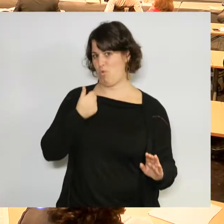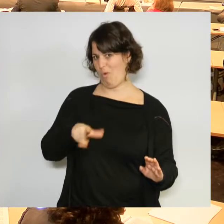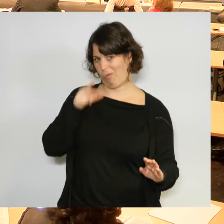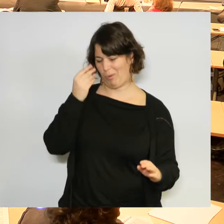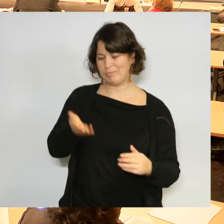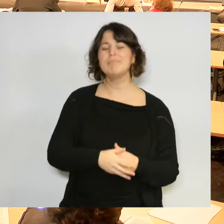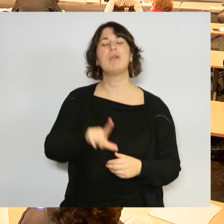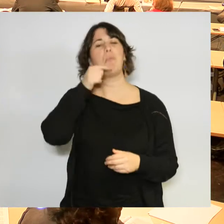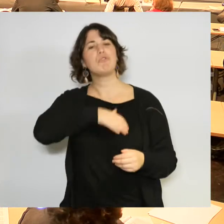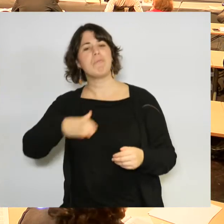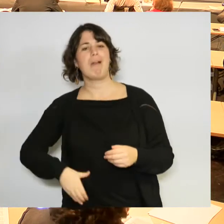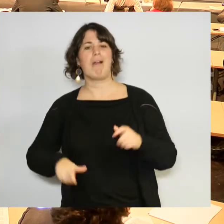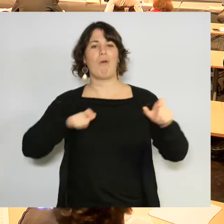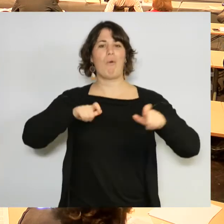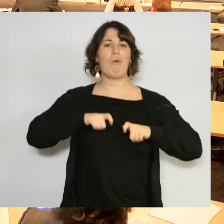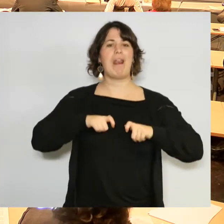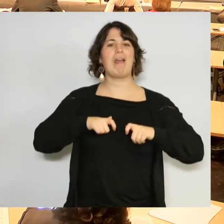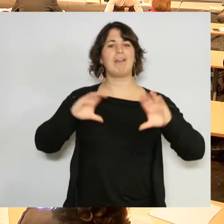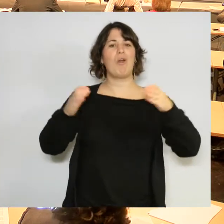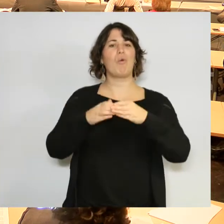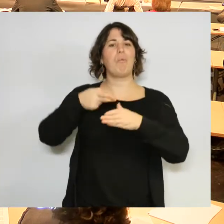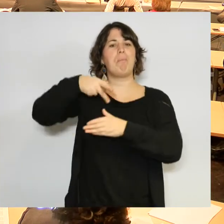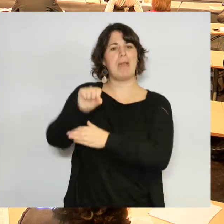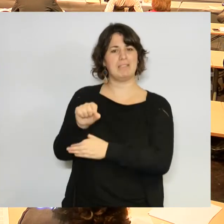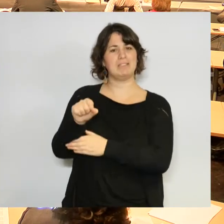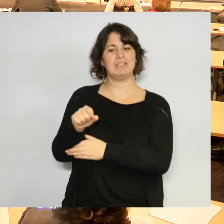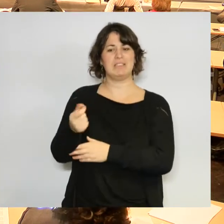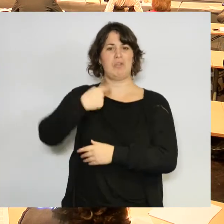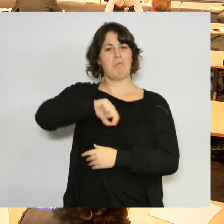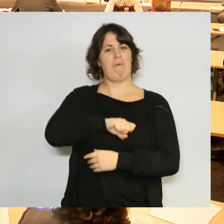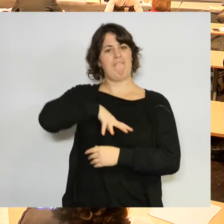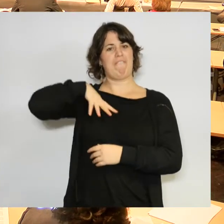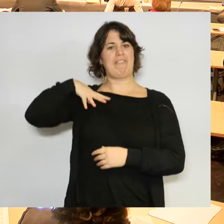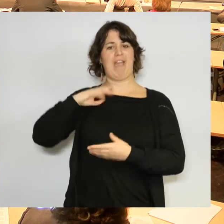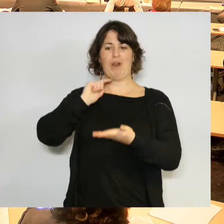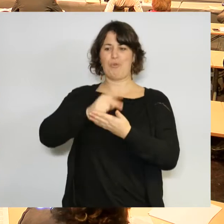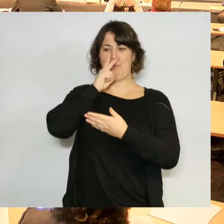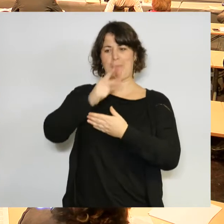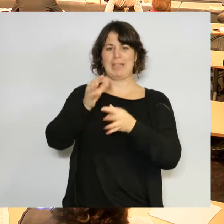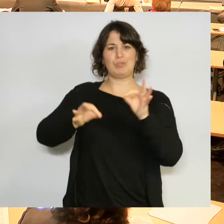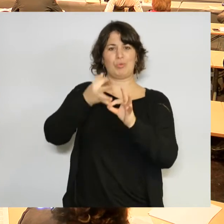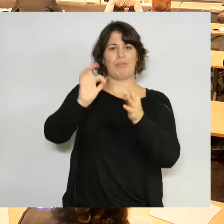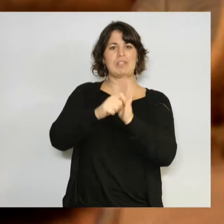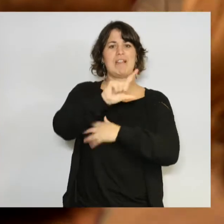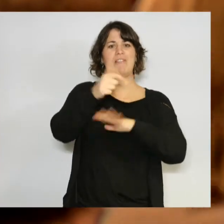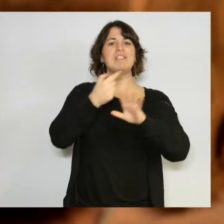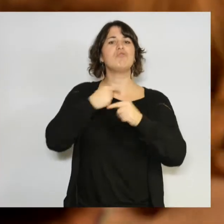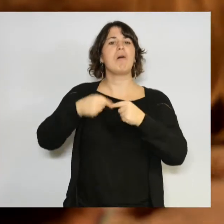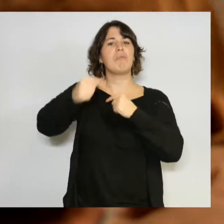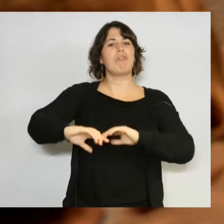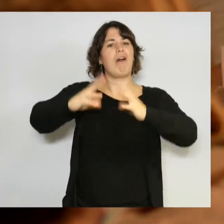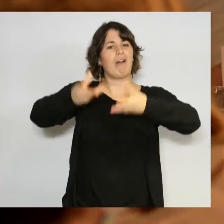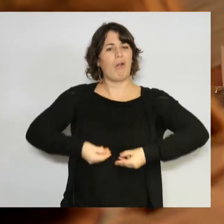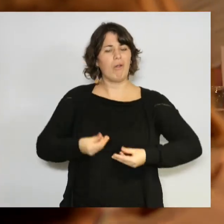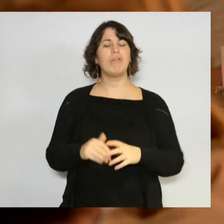Monsieur le maire, chers collègues, pour les élus socialistes, c'est une immense fierté et une joie d'accueillir à Brest le Tour de France le 26 juin prochain.